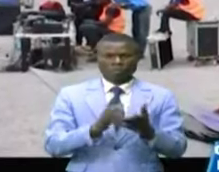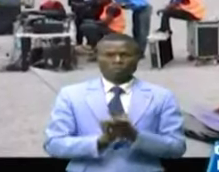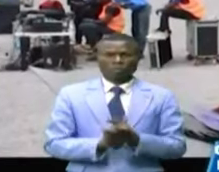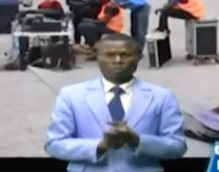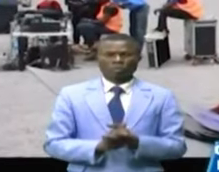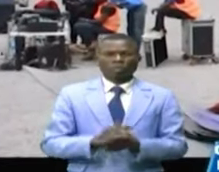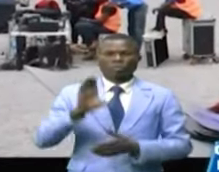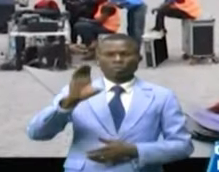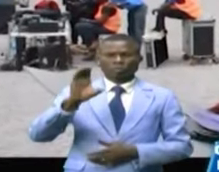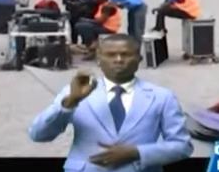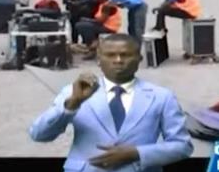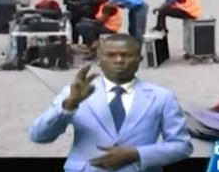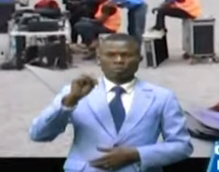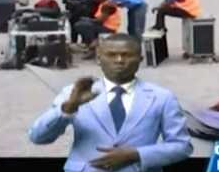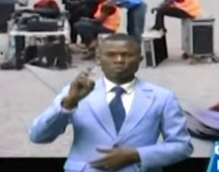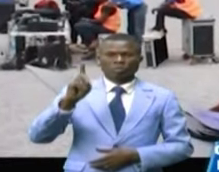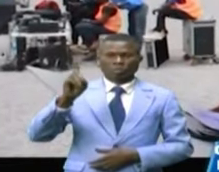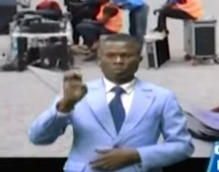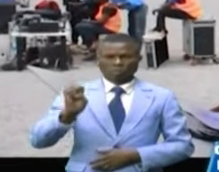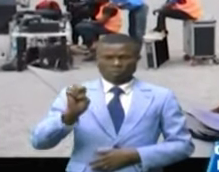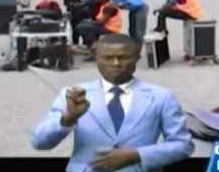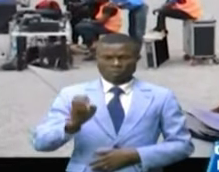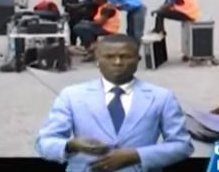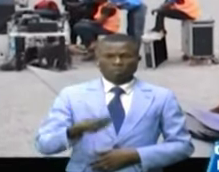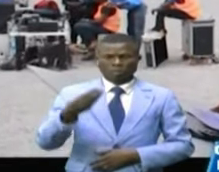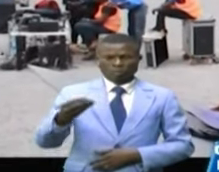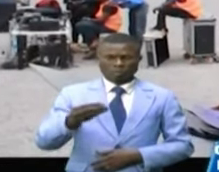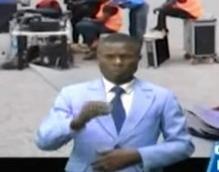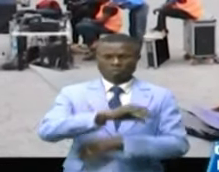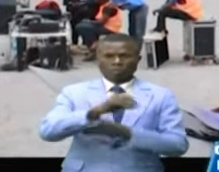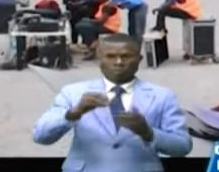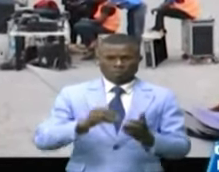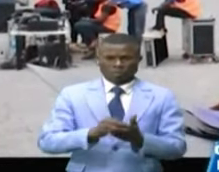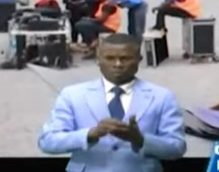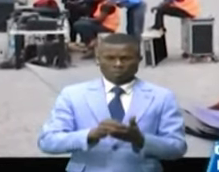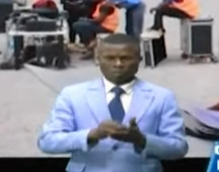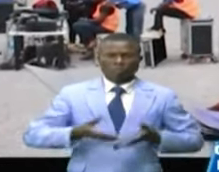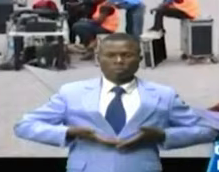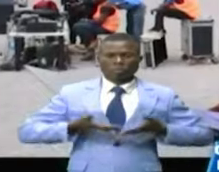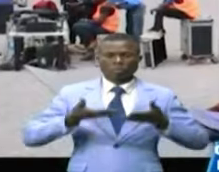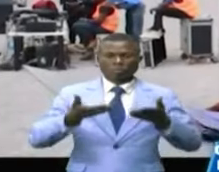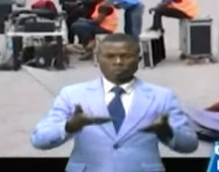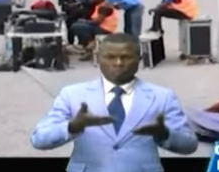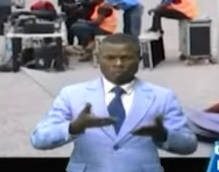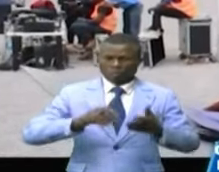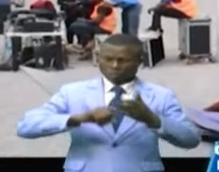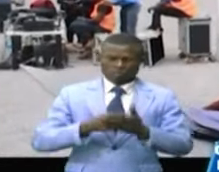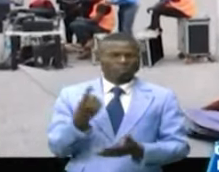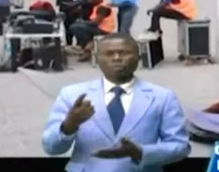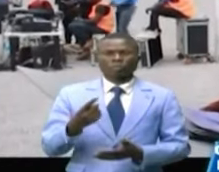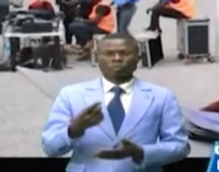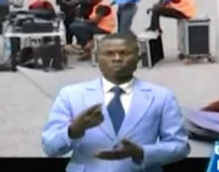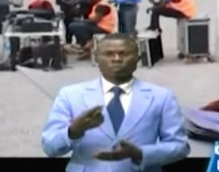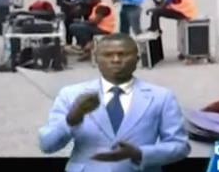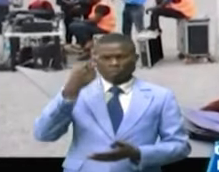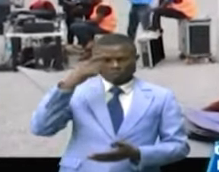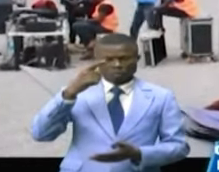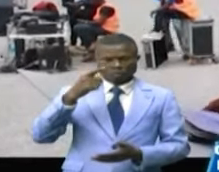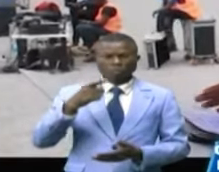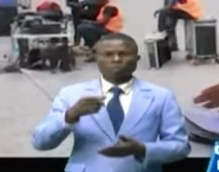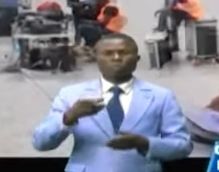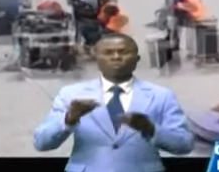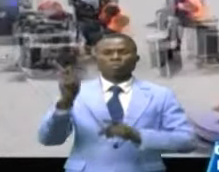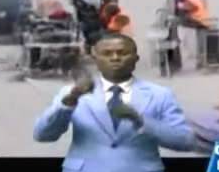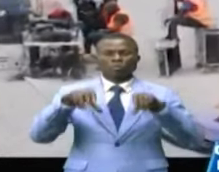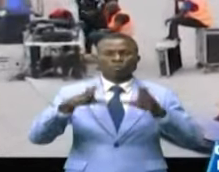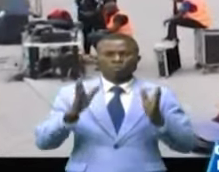fournira environ 1200 et 1500 emplois directs et indirects à des ressortissants congolais. Et